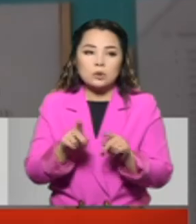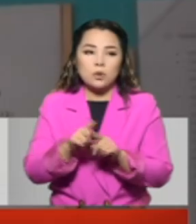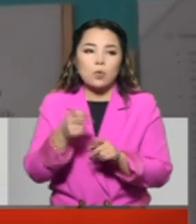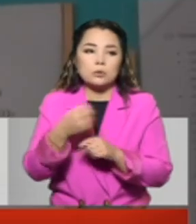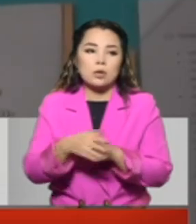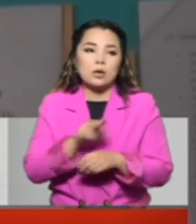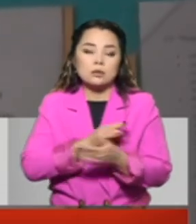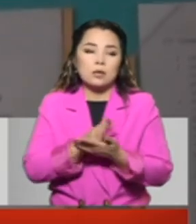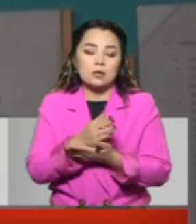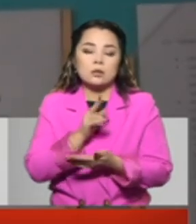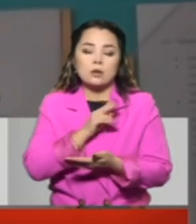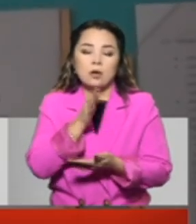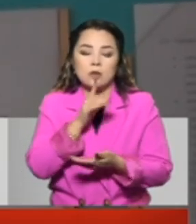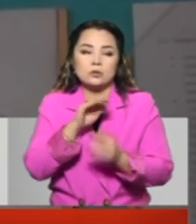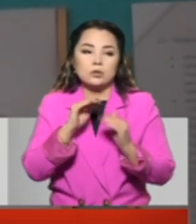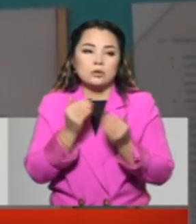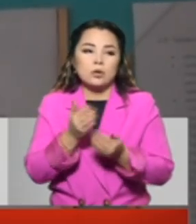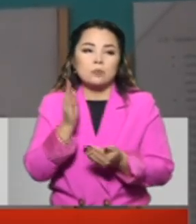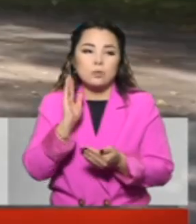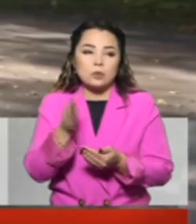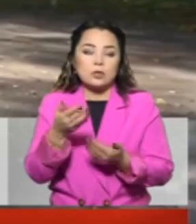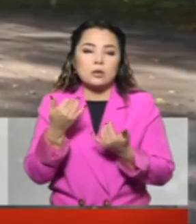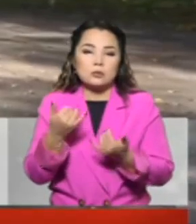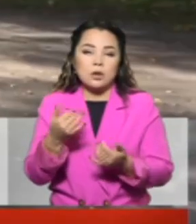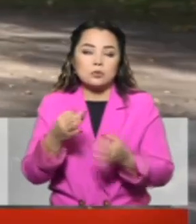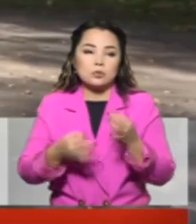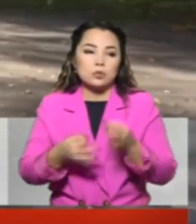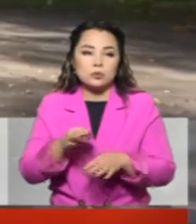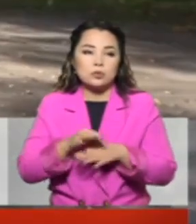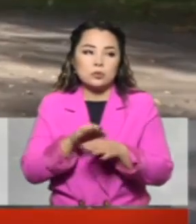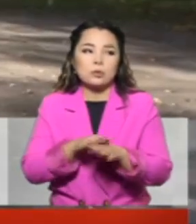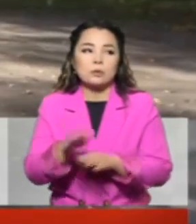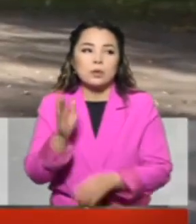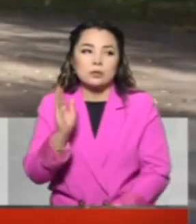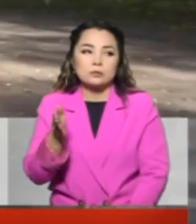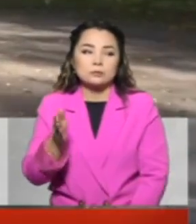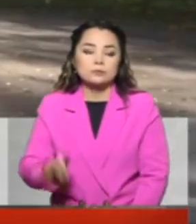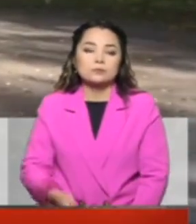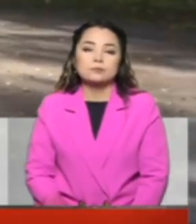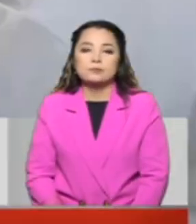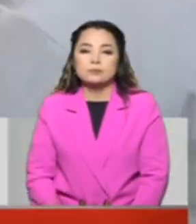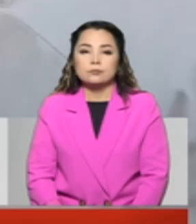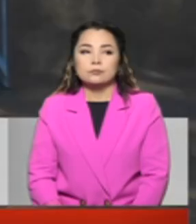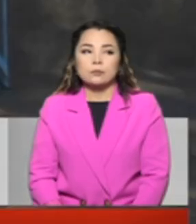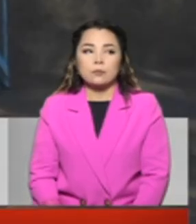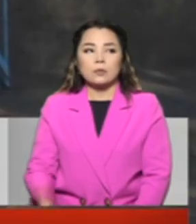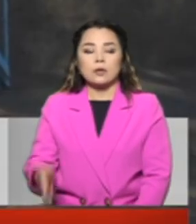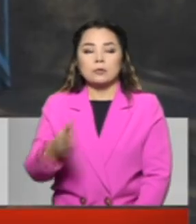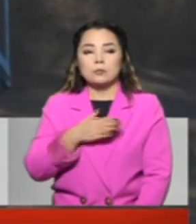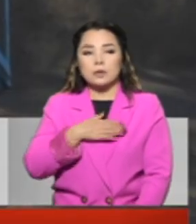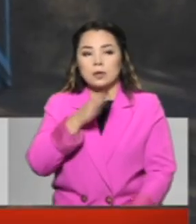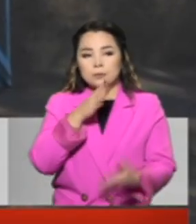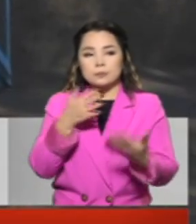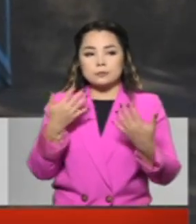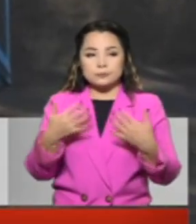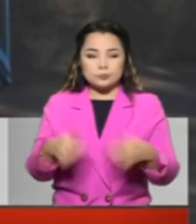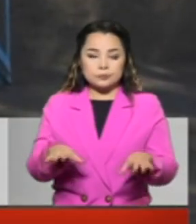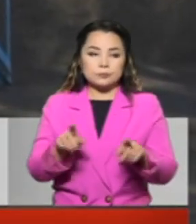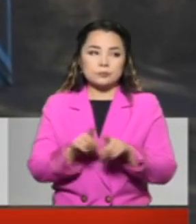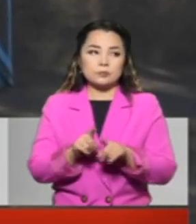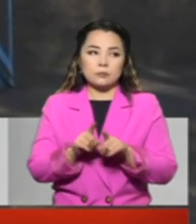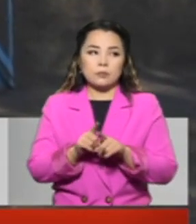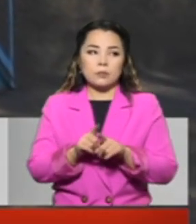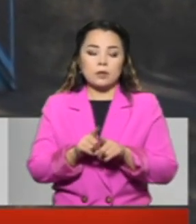орталық қызметкері жұмыстан уақытша шеттетілді. Қазір сот ісі жүріп жатыр. Бізде мерзімі өтіп